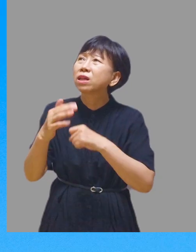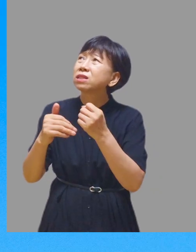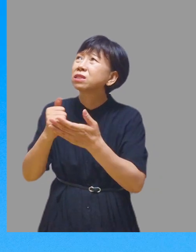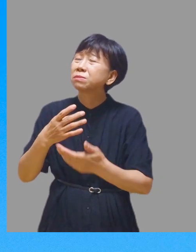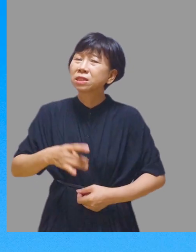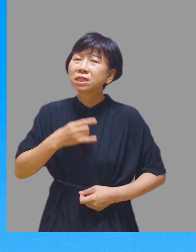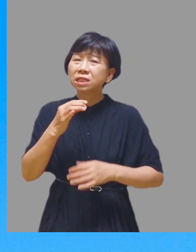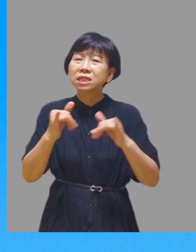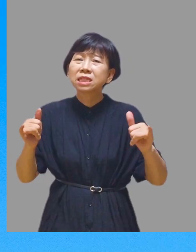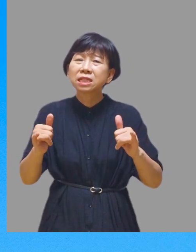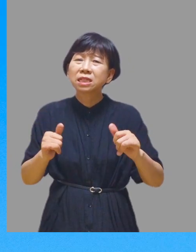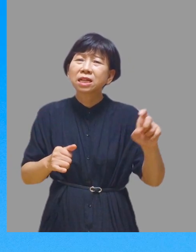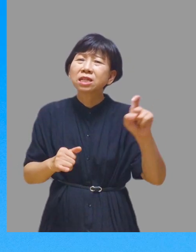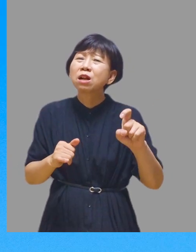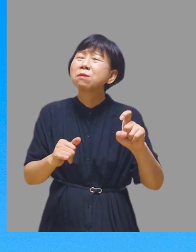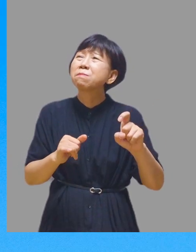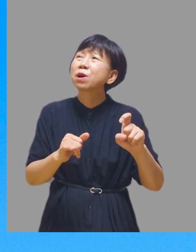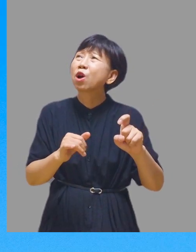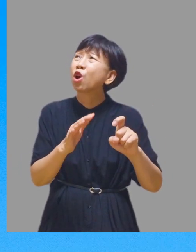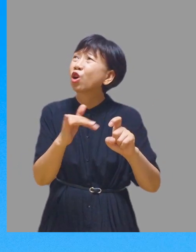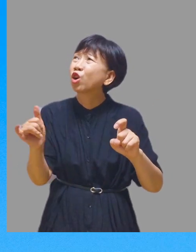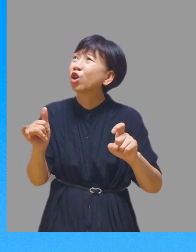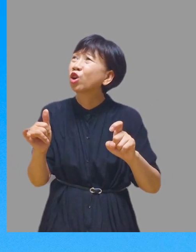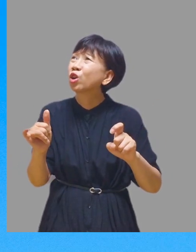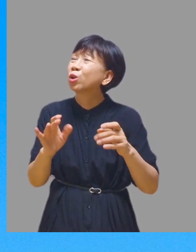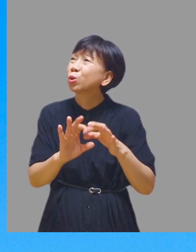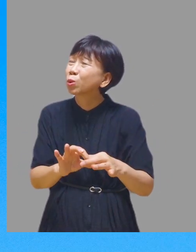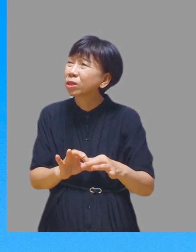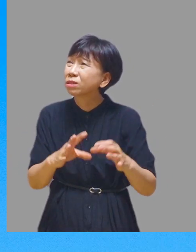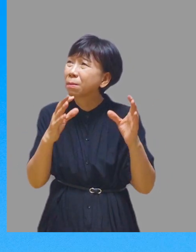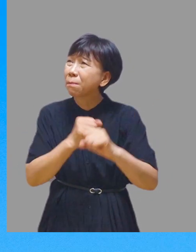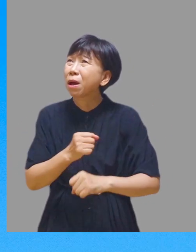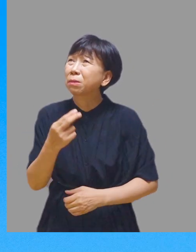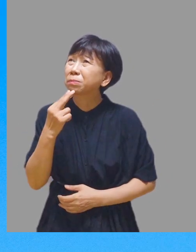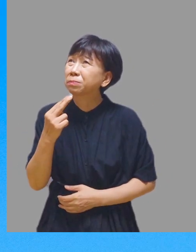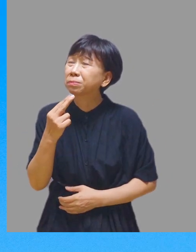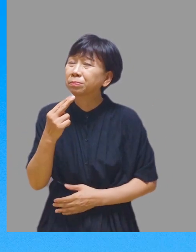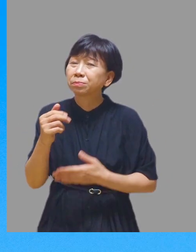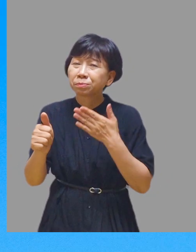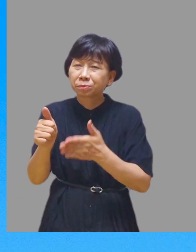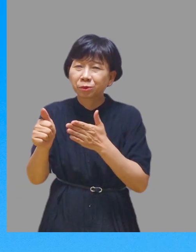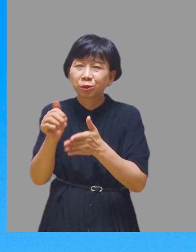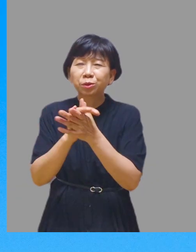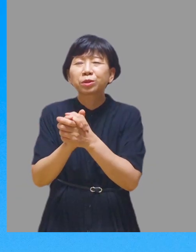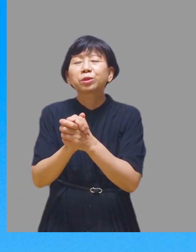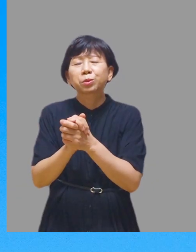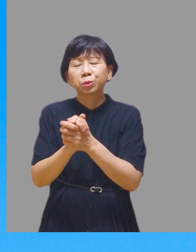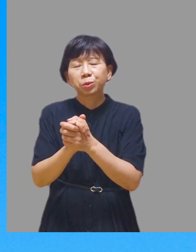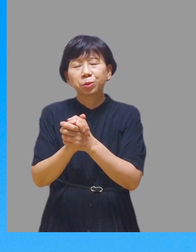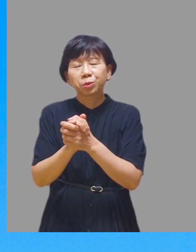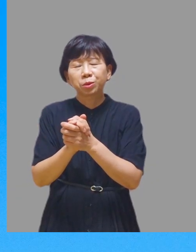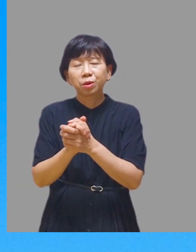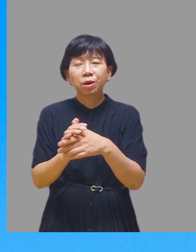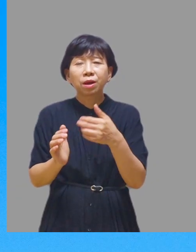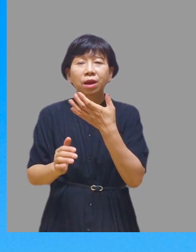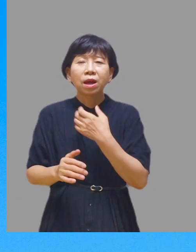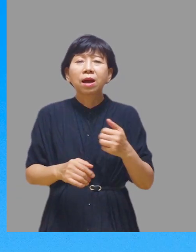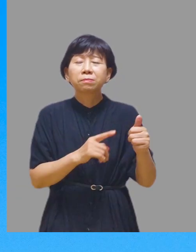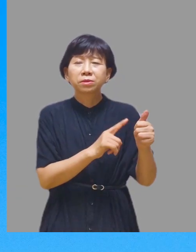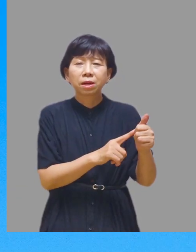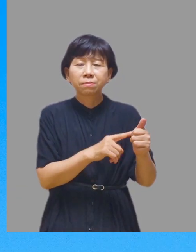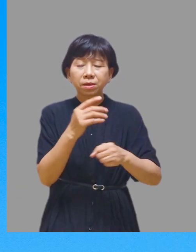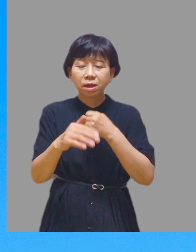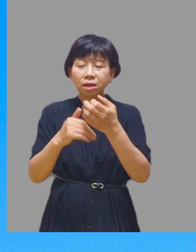하시겠습니까? 10명의 의인만 있으면 내가 멸하지 않겠다. 여러분, 아브라함이 소돔과 고모라를 향해 하나님